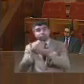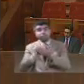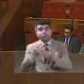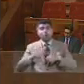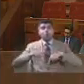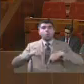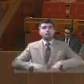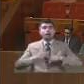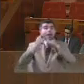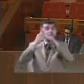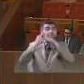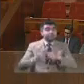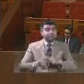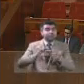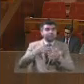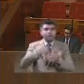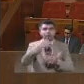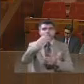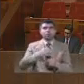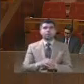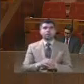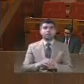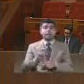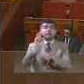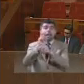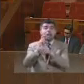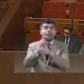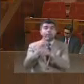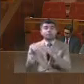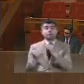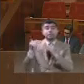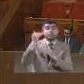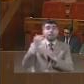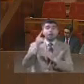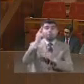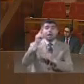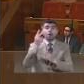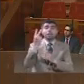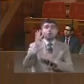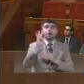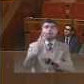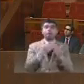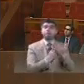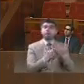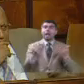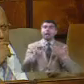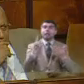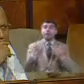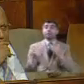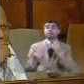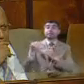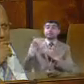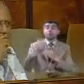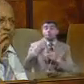المالية، هو أن المديونية ارتفعت ب 142 مليار درهم، هذه حقيقة ديال وزارة